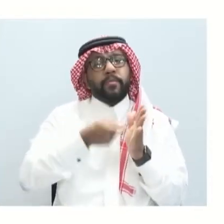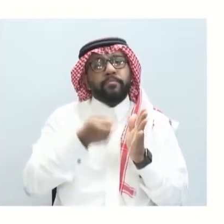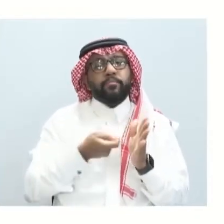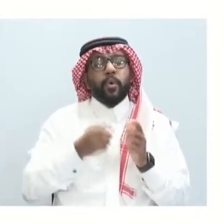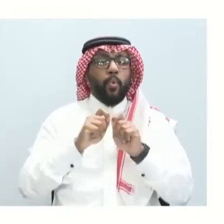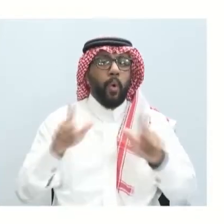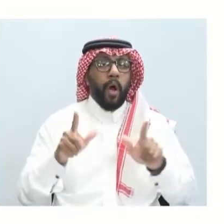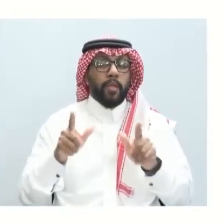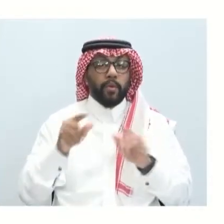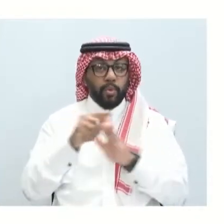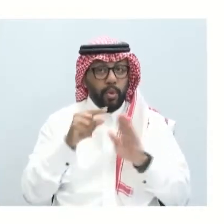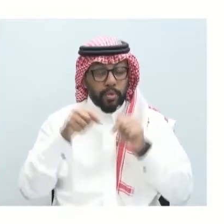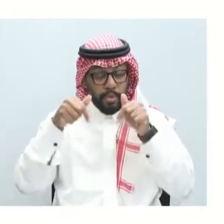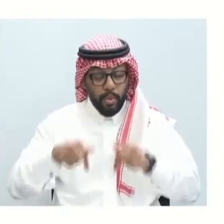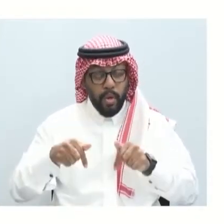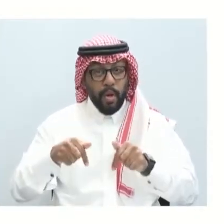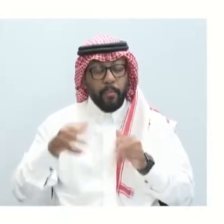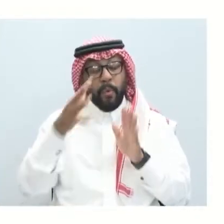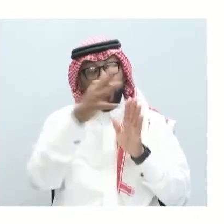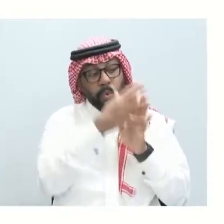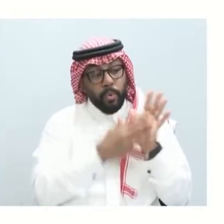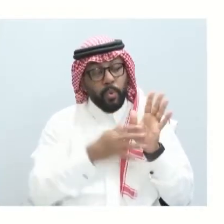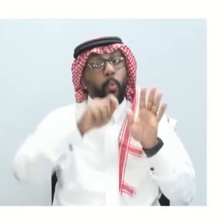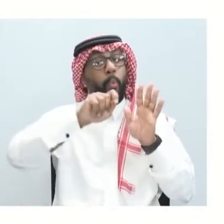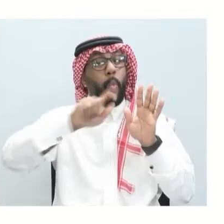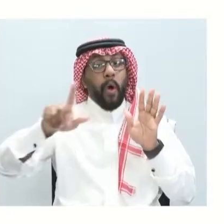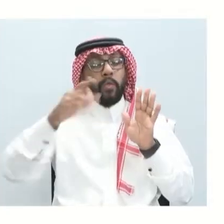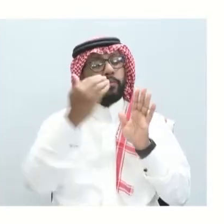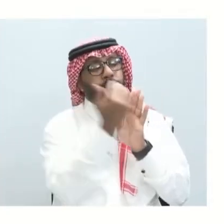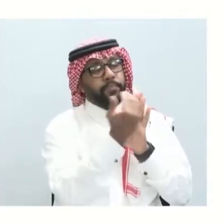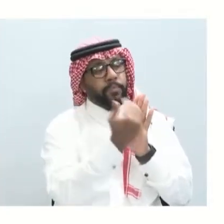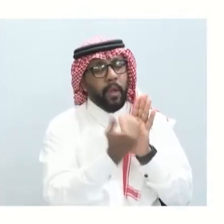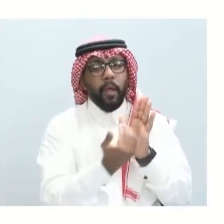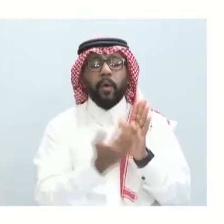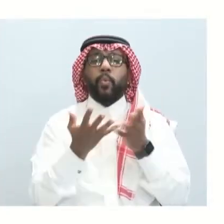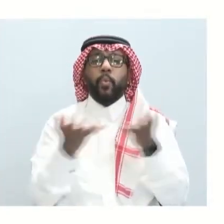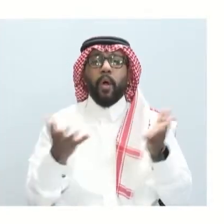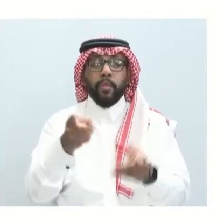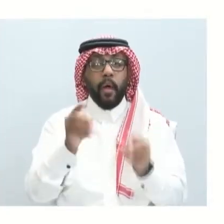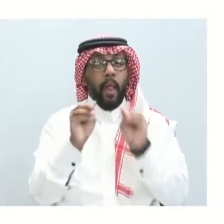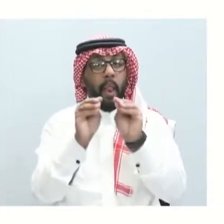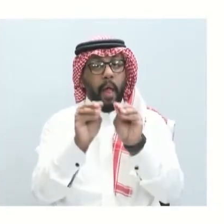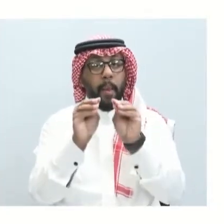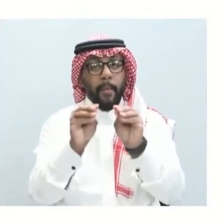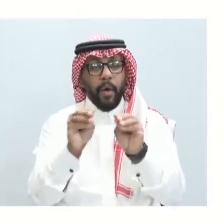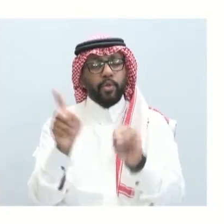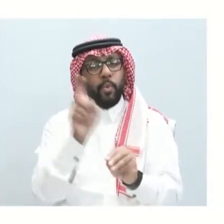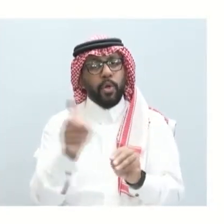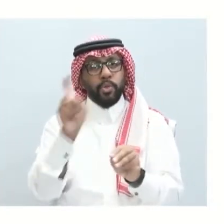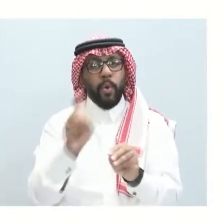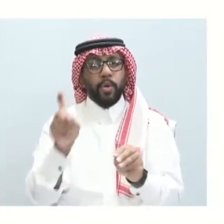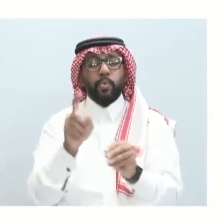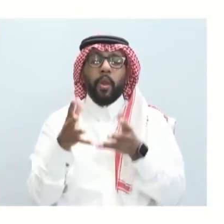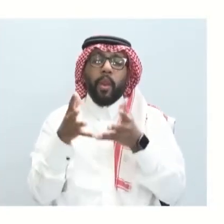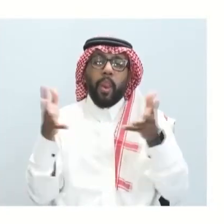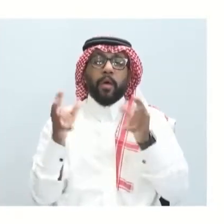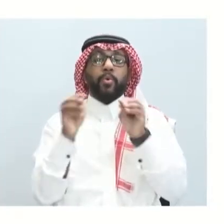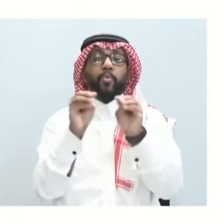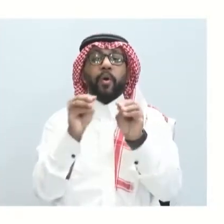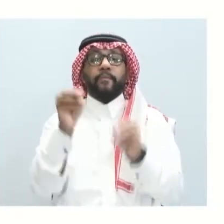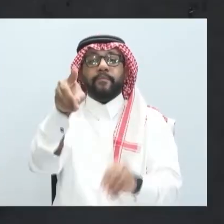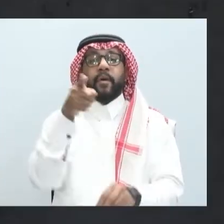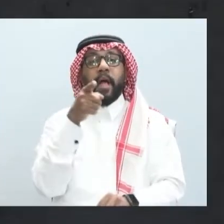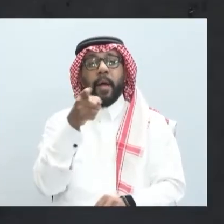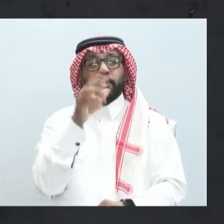القادم اذا في هذا الدرس سنستعرض فكره الدرس وهم مثالا عليه ومن ثم نقوم بحل التدريبات ونستكمل حله تدريبات